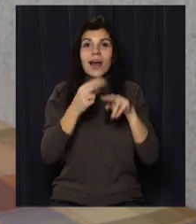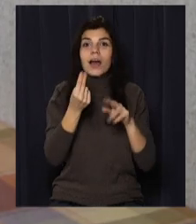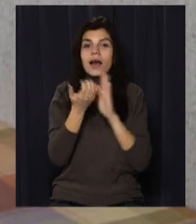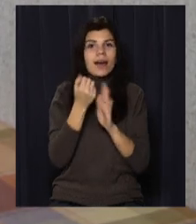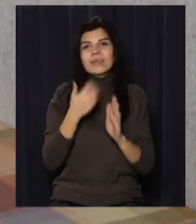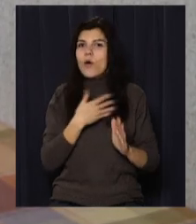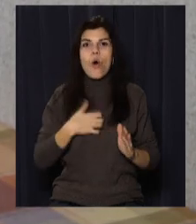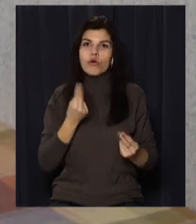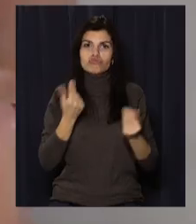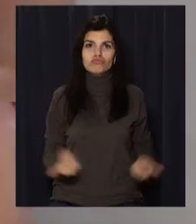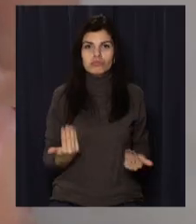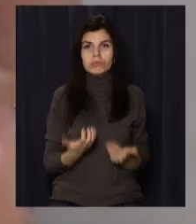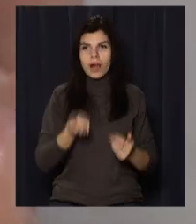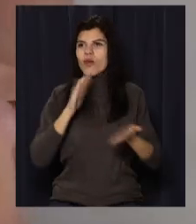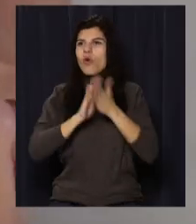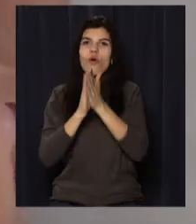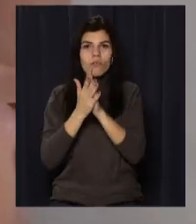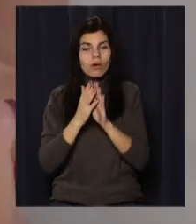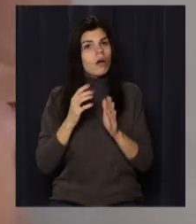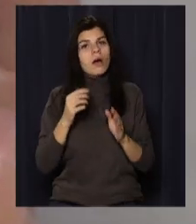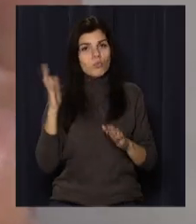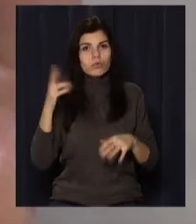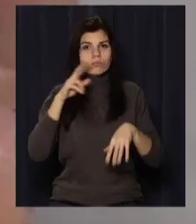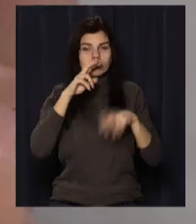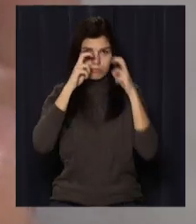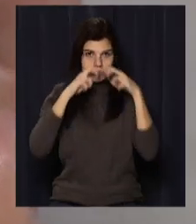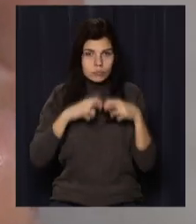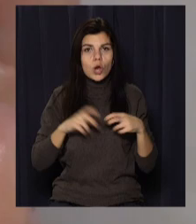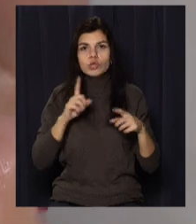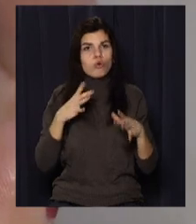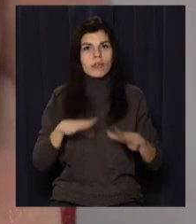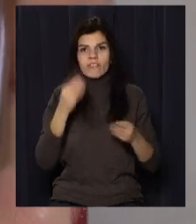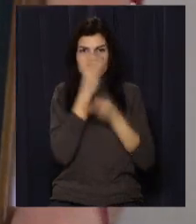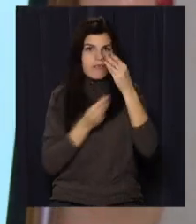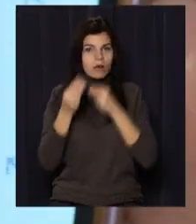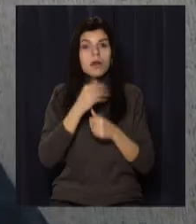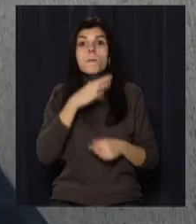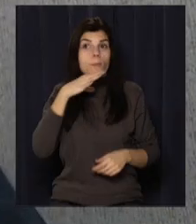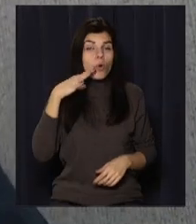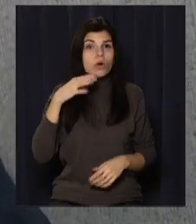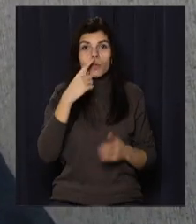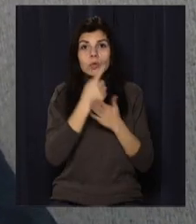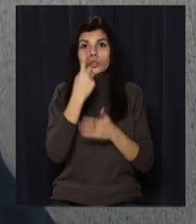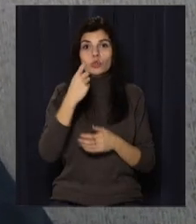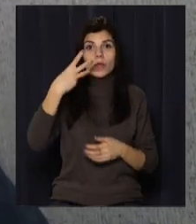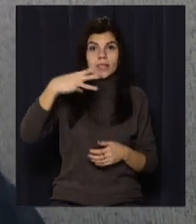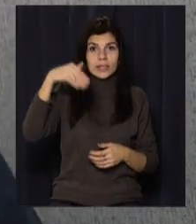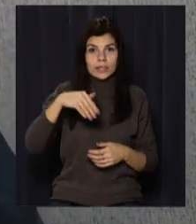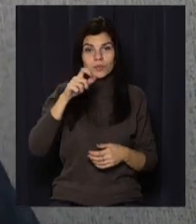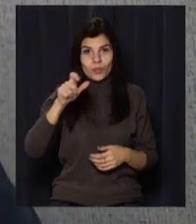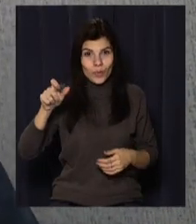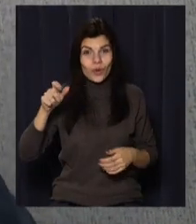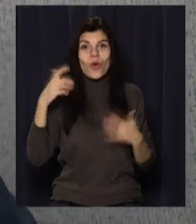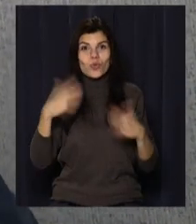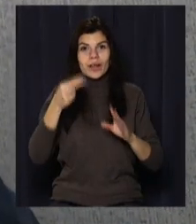шахрайства. Зазначимо, українці вже витратили понад 130 мільйонів гривень у межах програми «Є-підтримка». Загалом